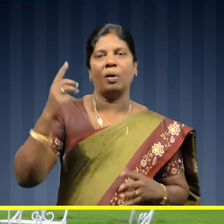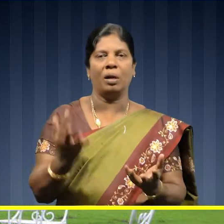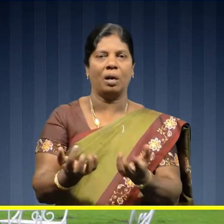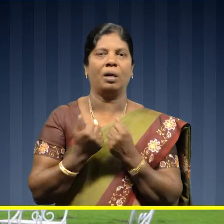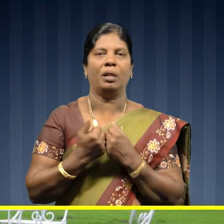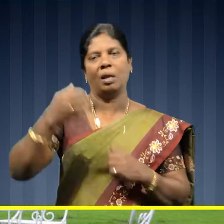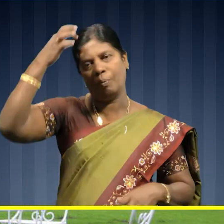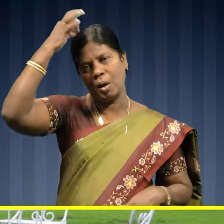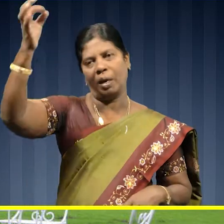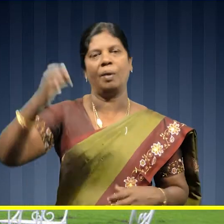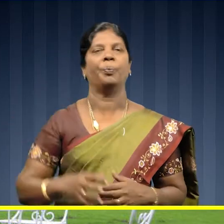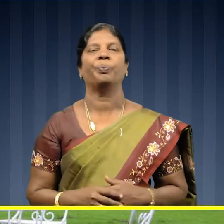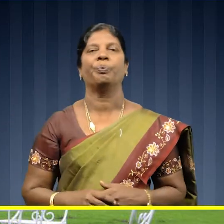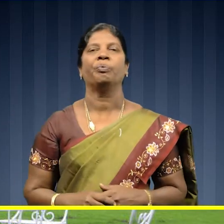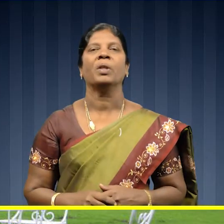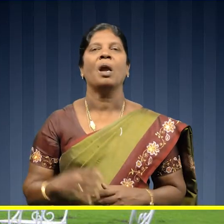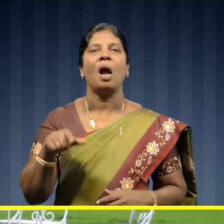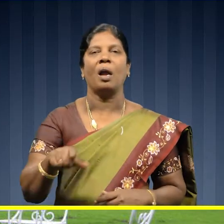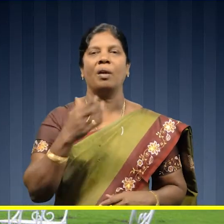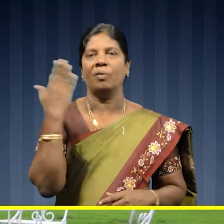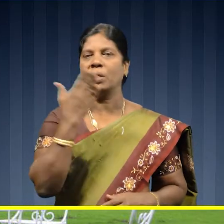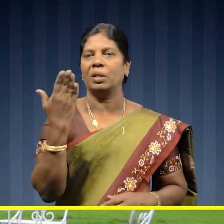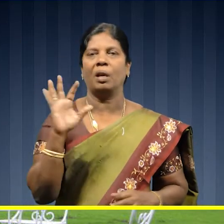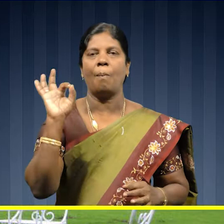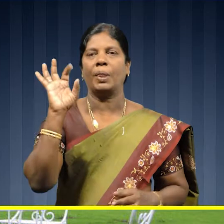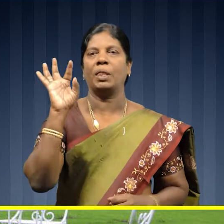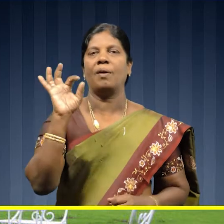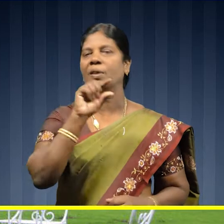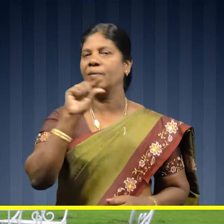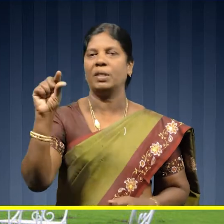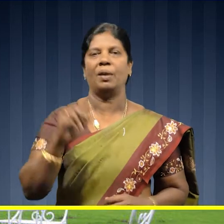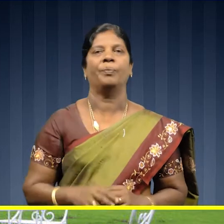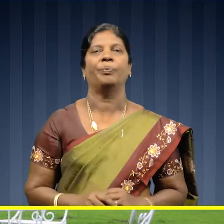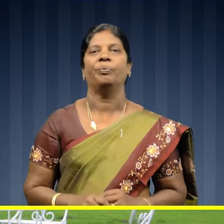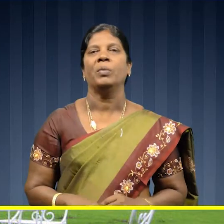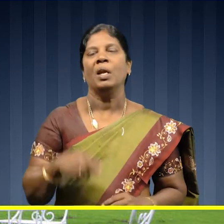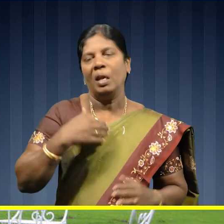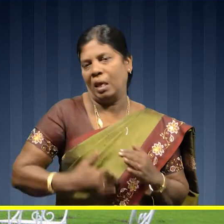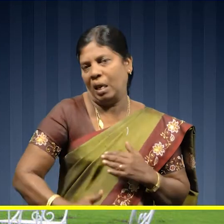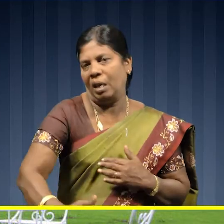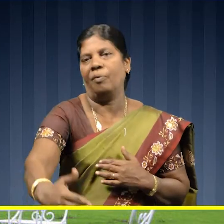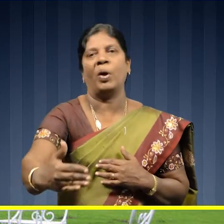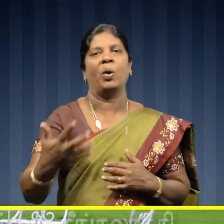நான்காவதாக அவர்களுக்கு கிடைத்த பாக்கியம் என்ன? அங்கே வாசிக்கிறோம் 10வது வசனத்தில்,